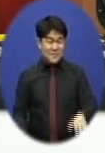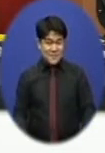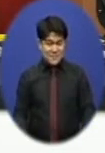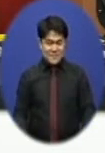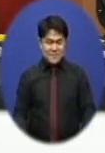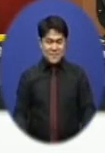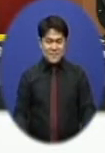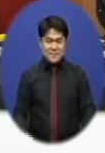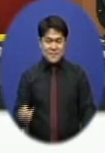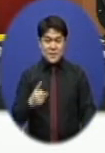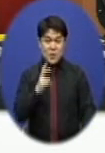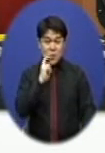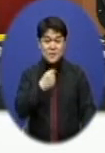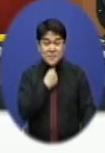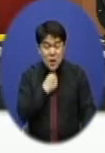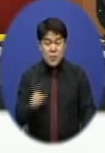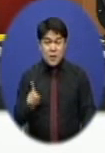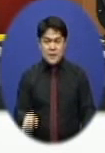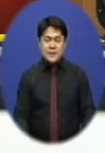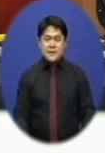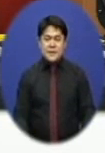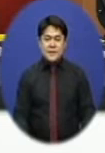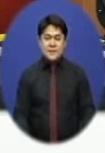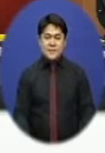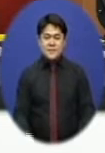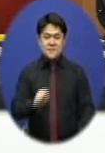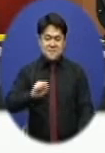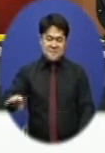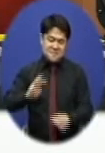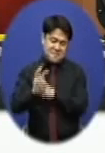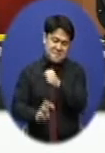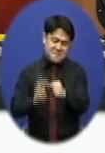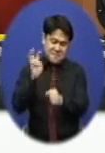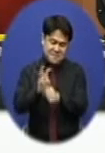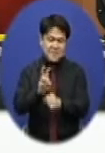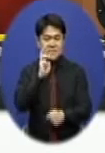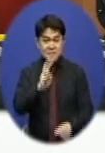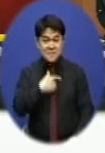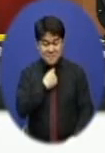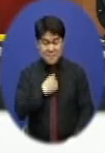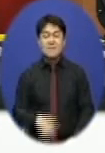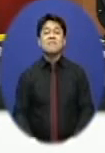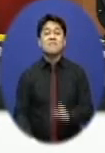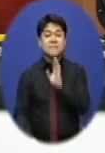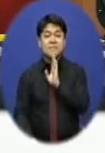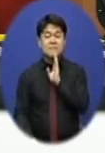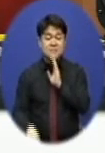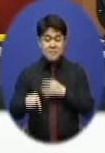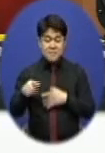정말 그래요. 부럽네요. 부르고 싶은 노래는 예. 네. 저 잃어버린 30년. 어. 서른도시 노래. 예 예.